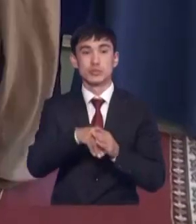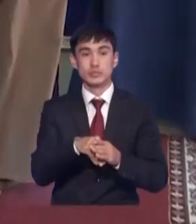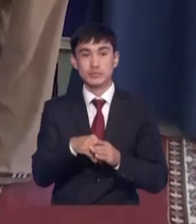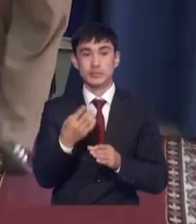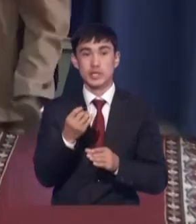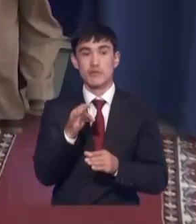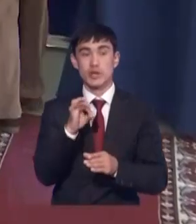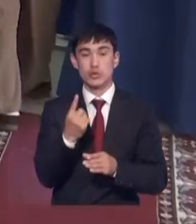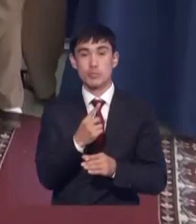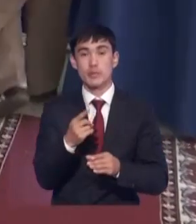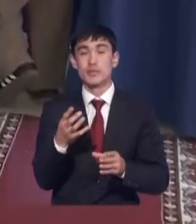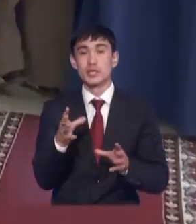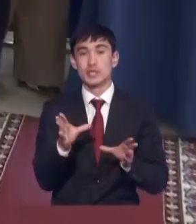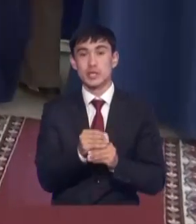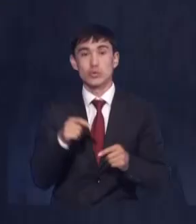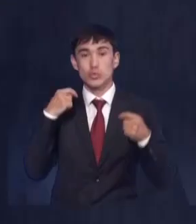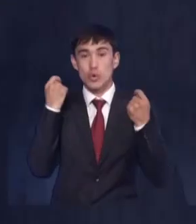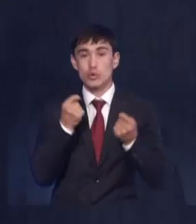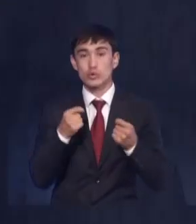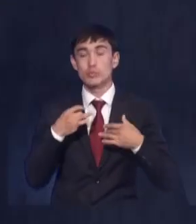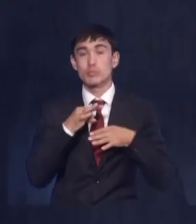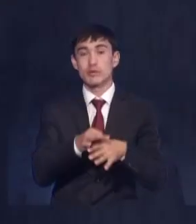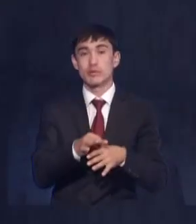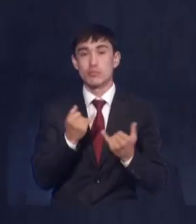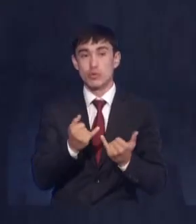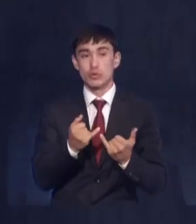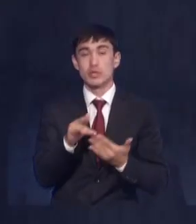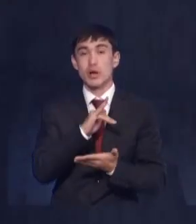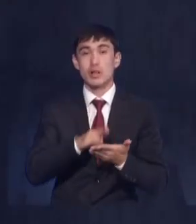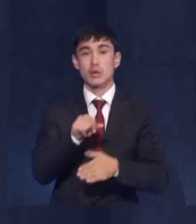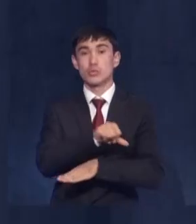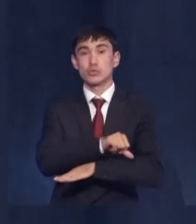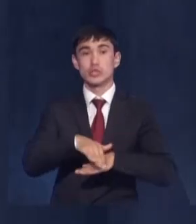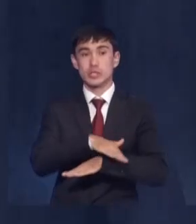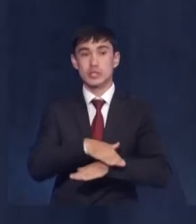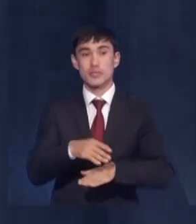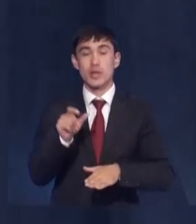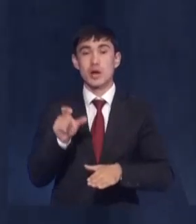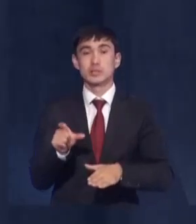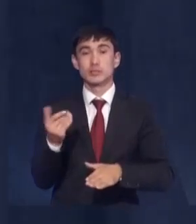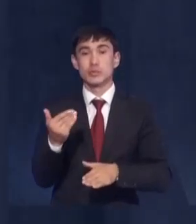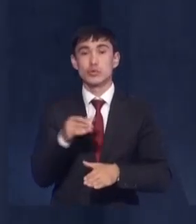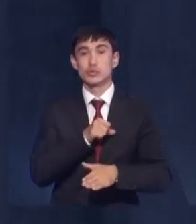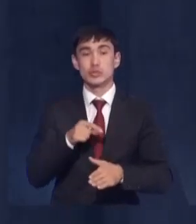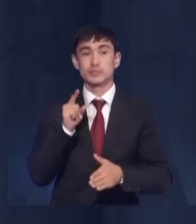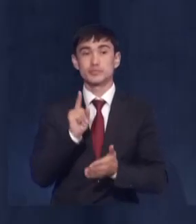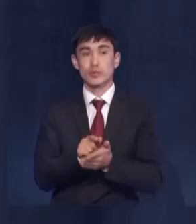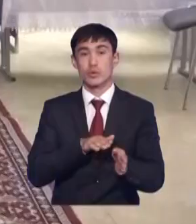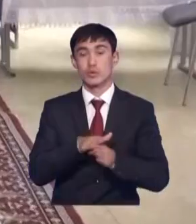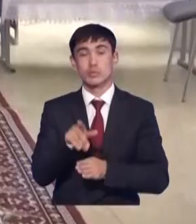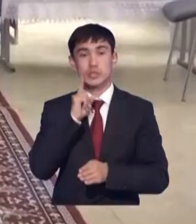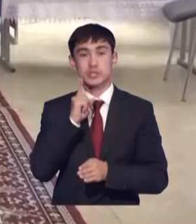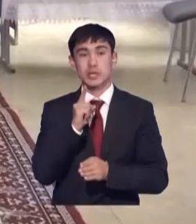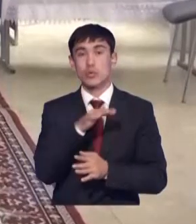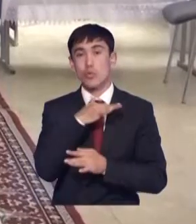қоймай, референдуммен қатар келген туған күнін атап өтуде. Бүгінде қала учаскелерінде азаматтық ұстанымын білдіруге келген жастардың